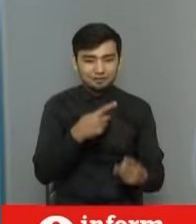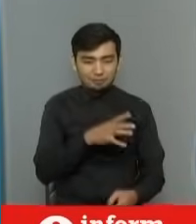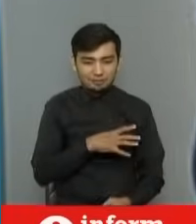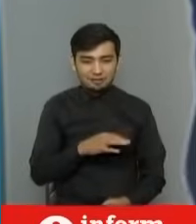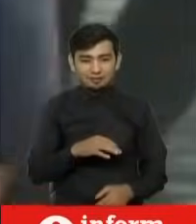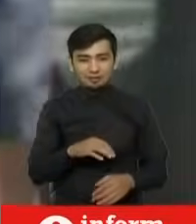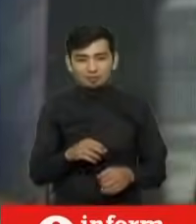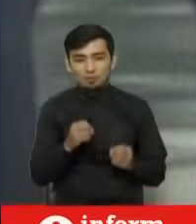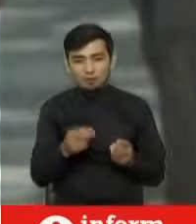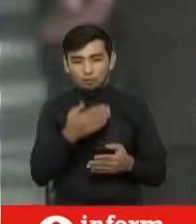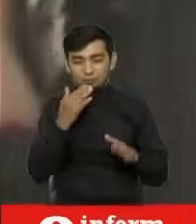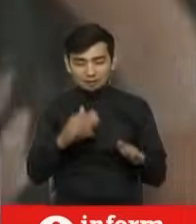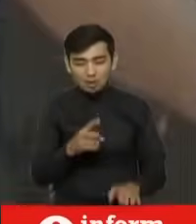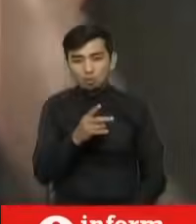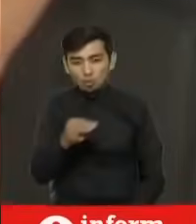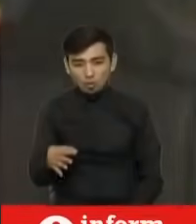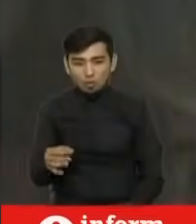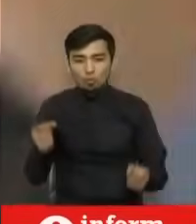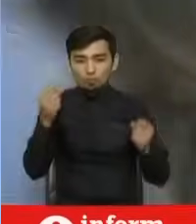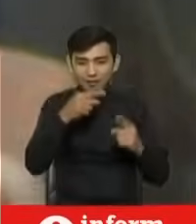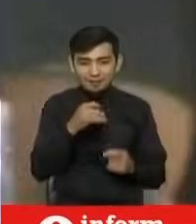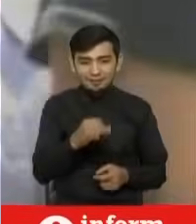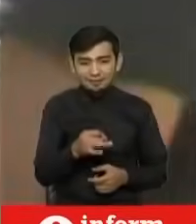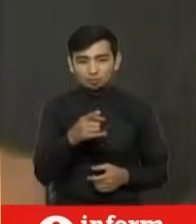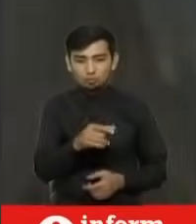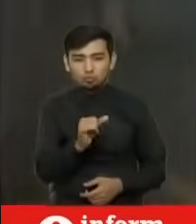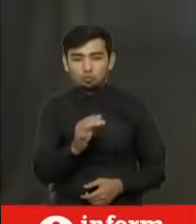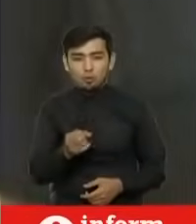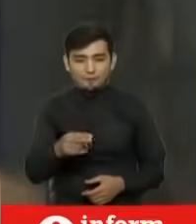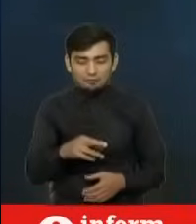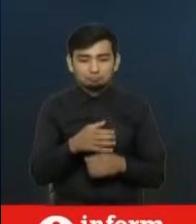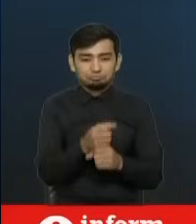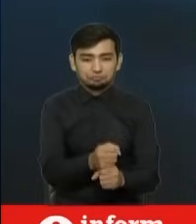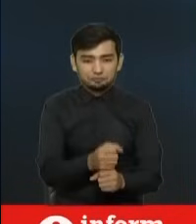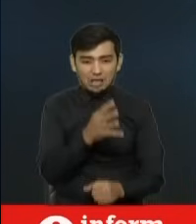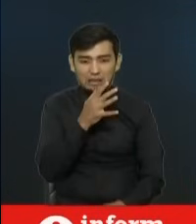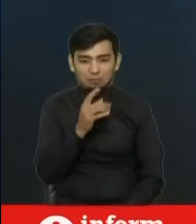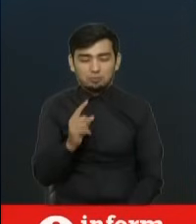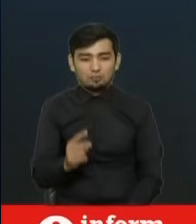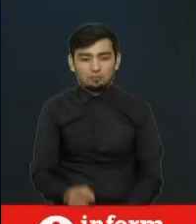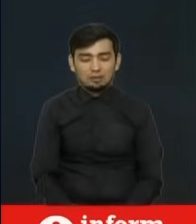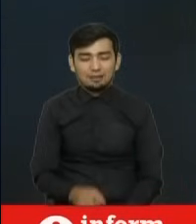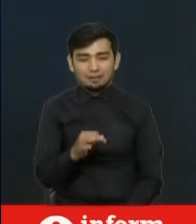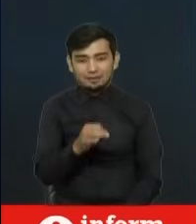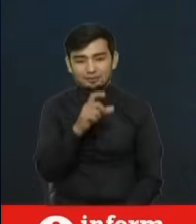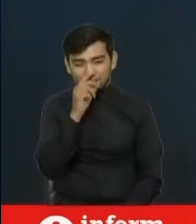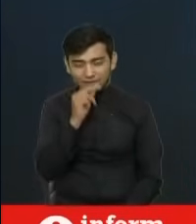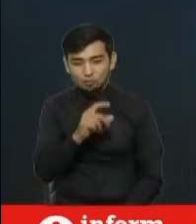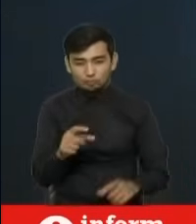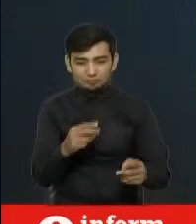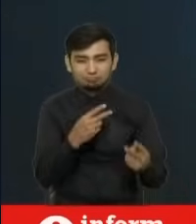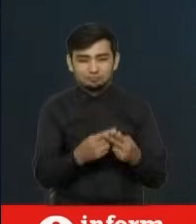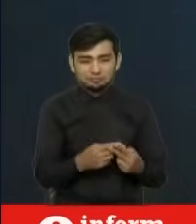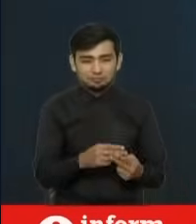максимальной безопасности Однако как выяснилось условия их содержания смягчили данные осуждённые отбывают наказание в